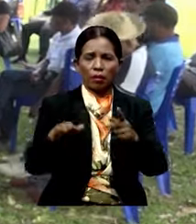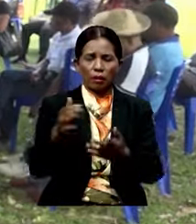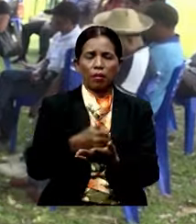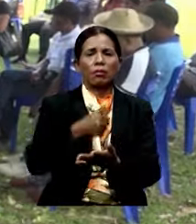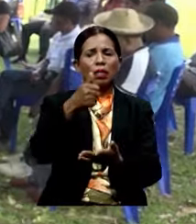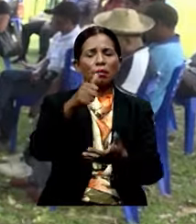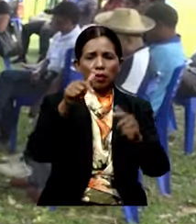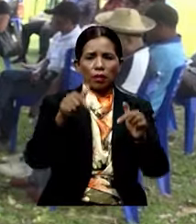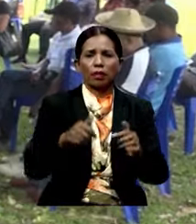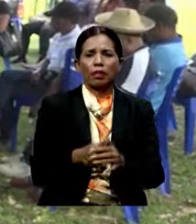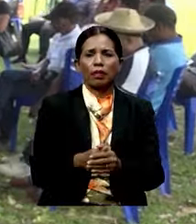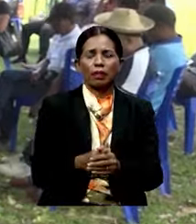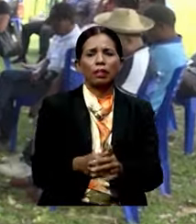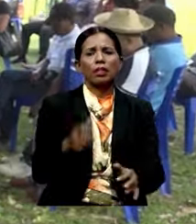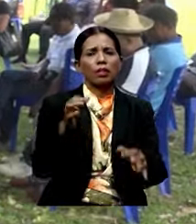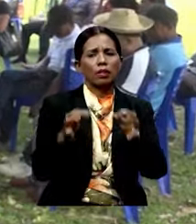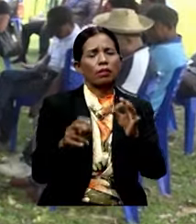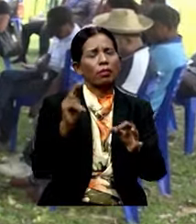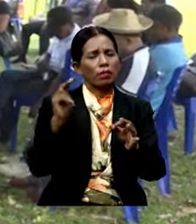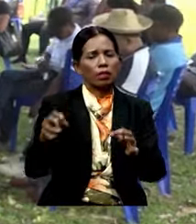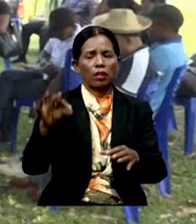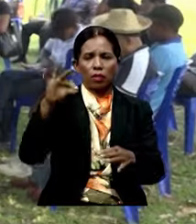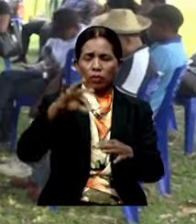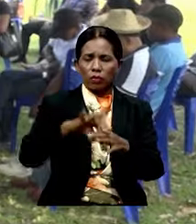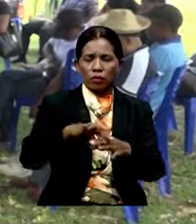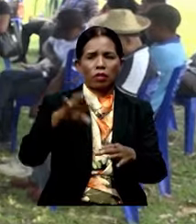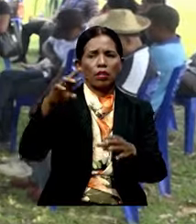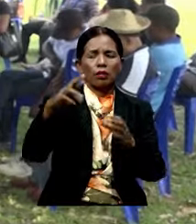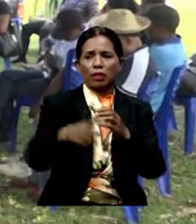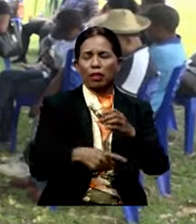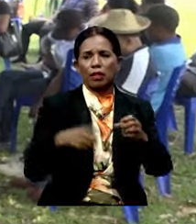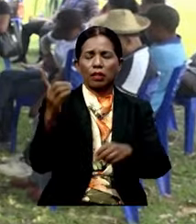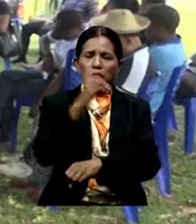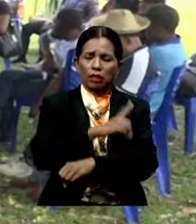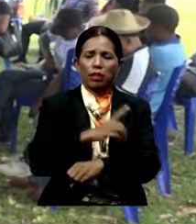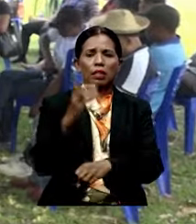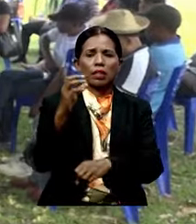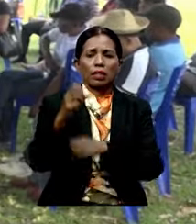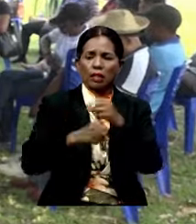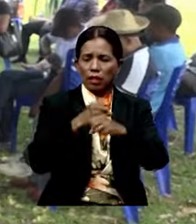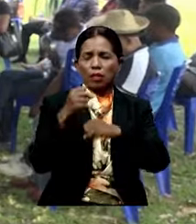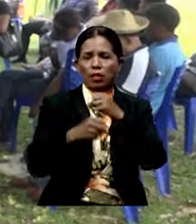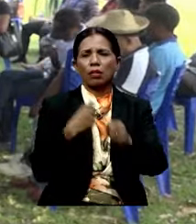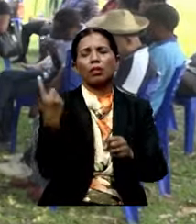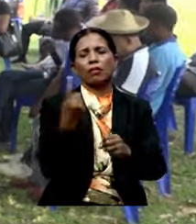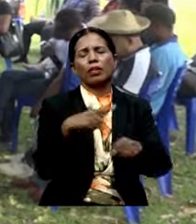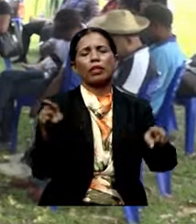ne se nia produção na tar ga ser tinan tinan maga se hanesa ne ne ne